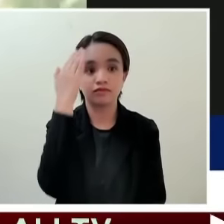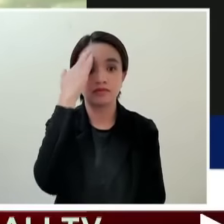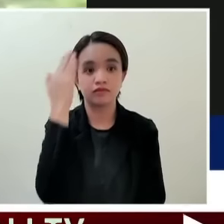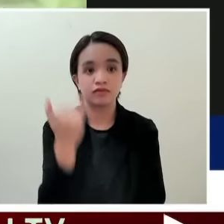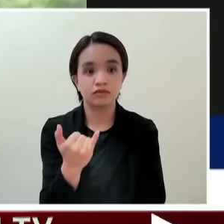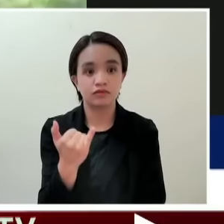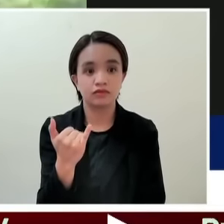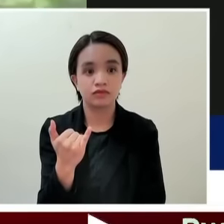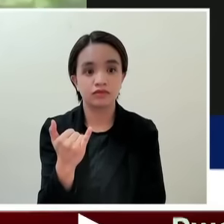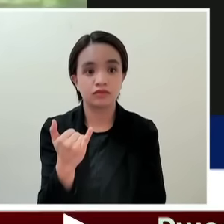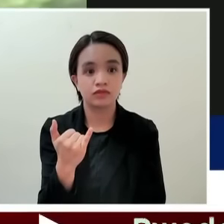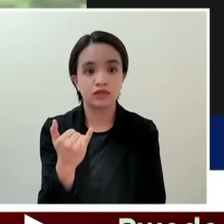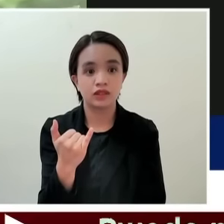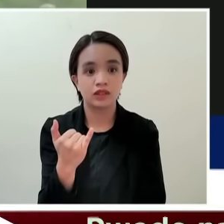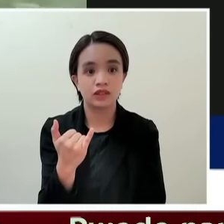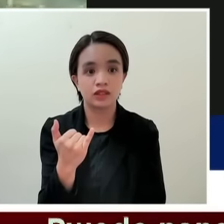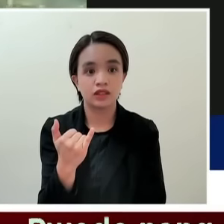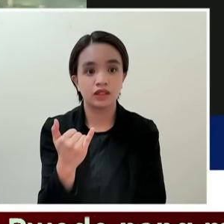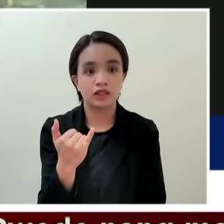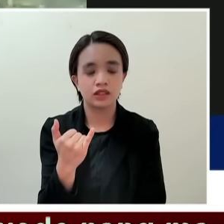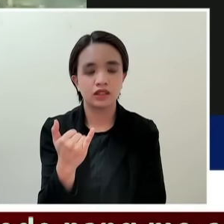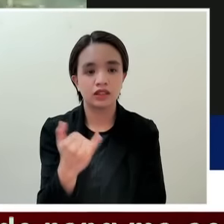nakatakaan na siyang